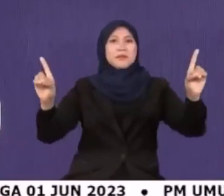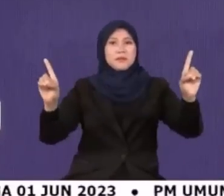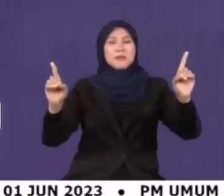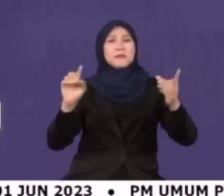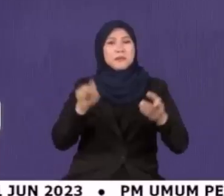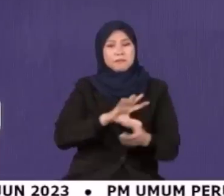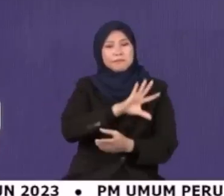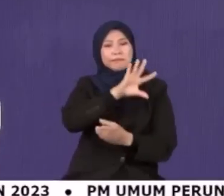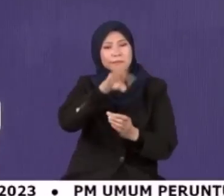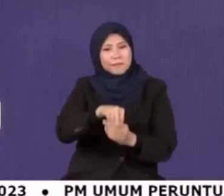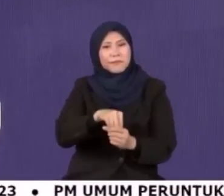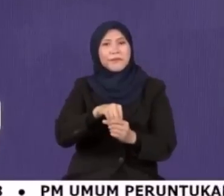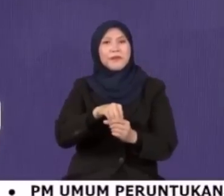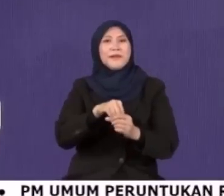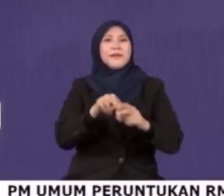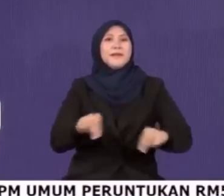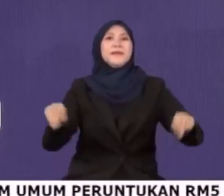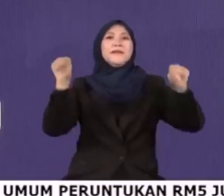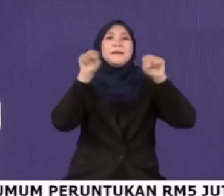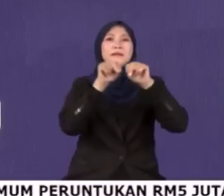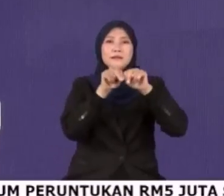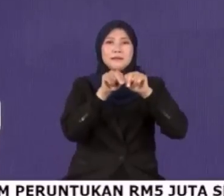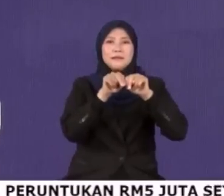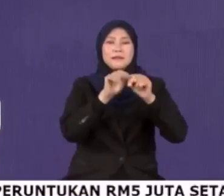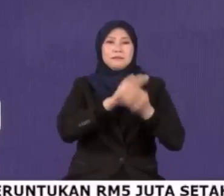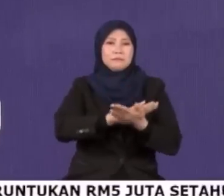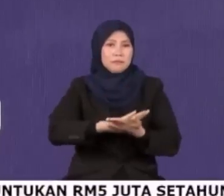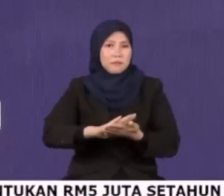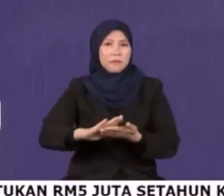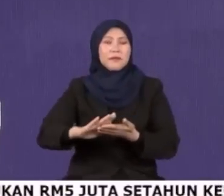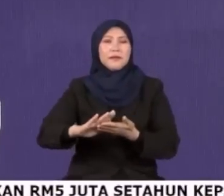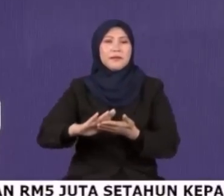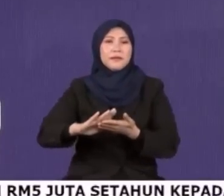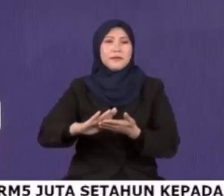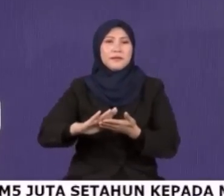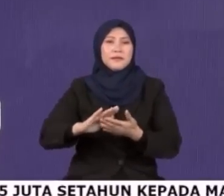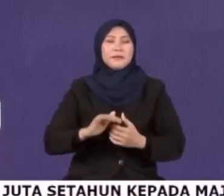terapkan nilai bukan